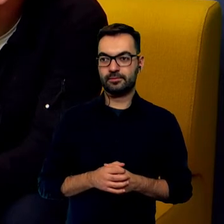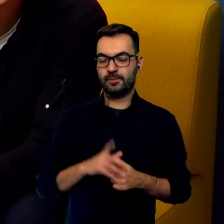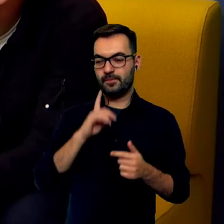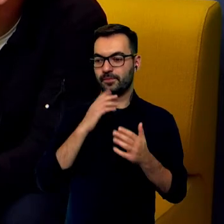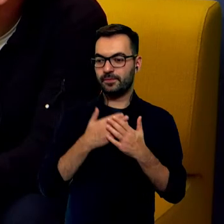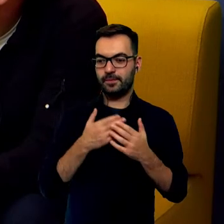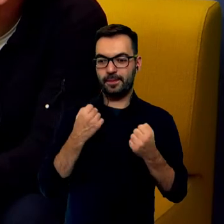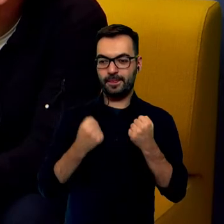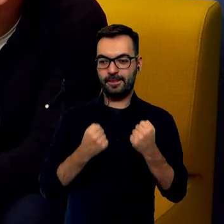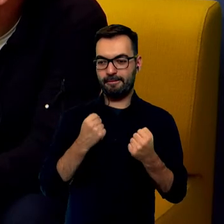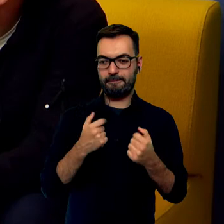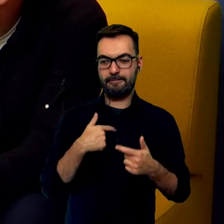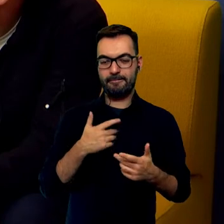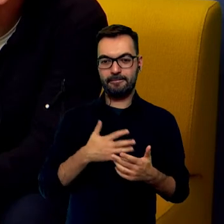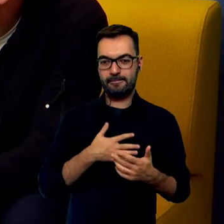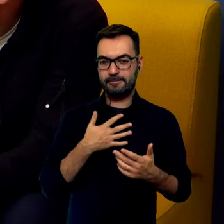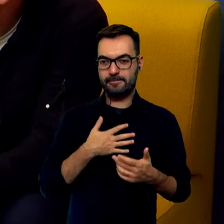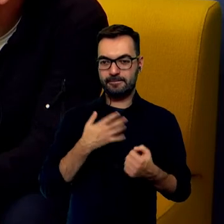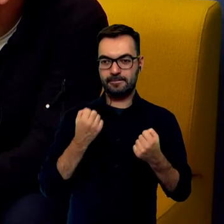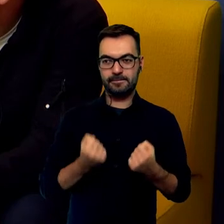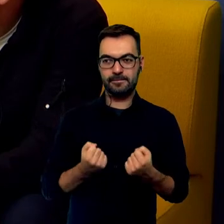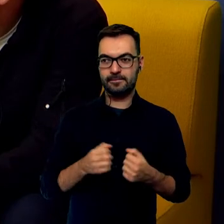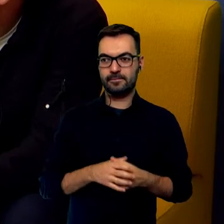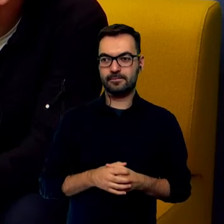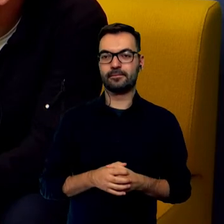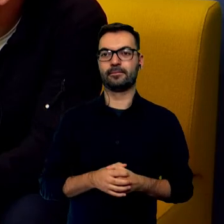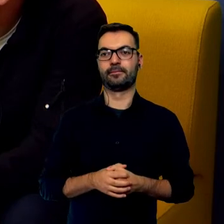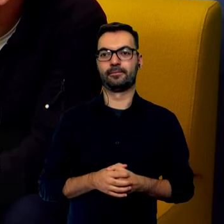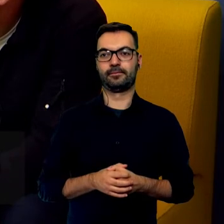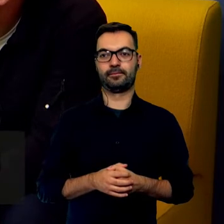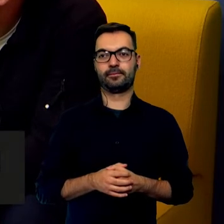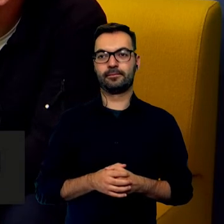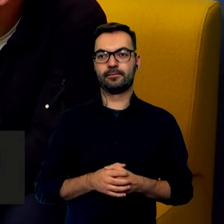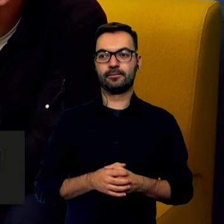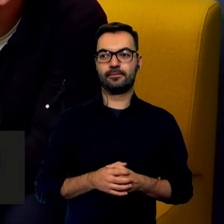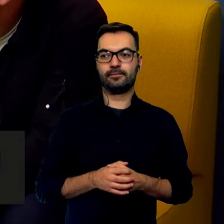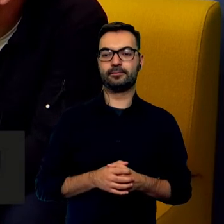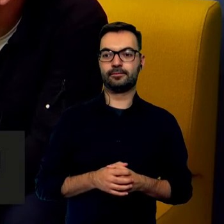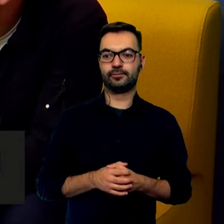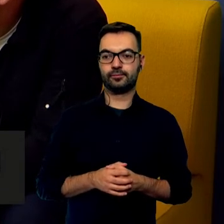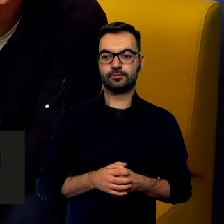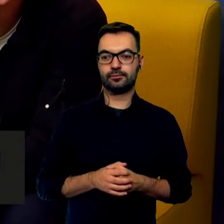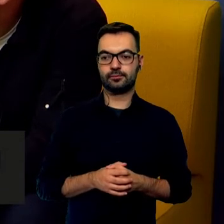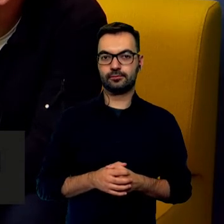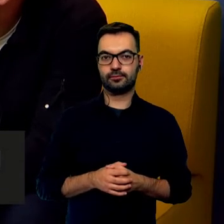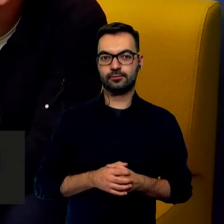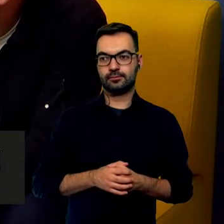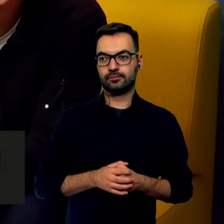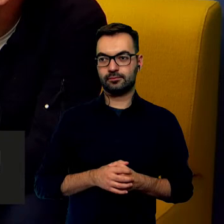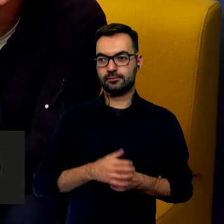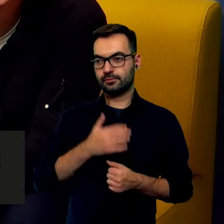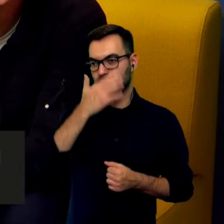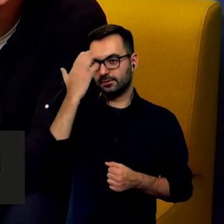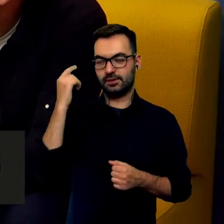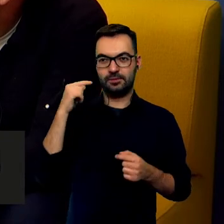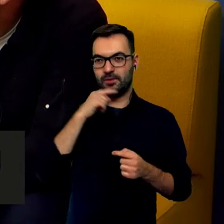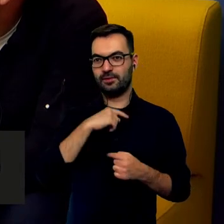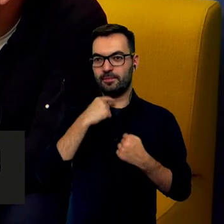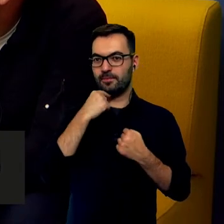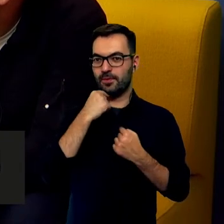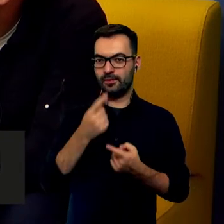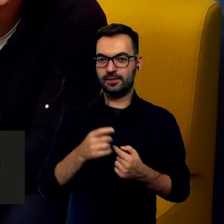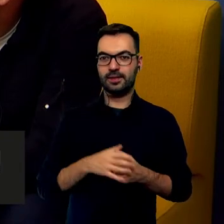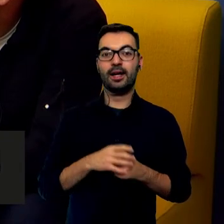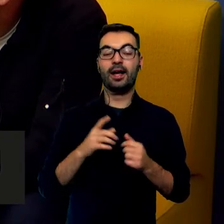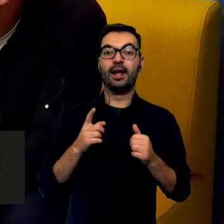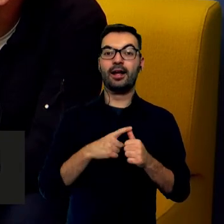przyznam się szczerze, trudne w odczuwaniu, bo z jednej strony, nie wiem, czy umiem to przekazać, ale z